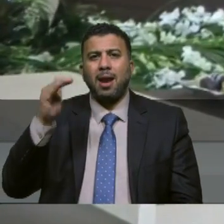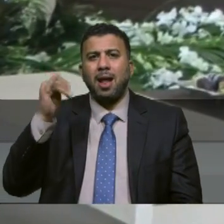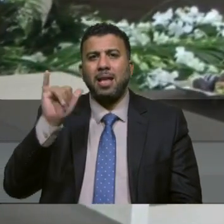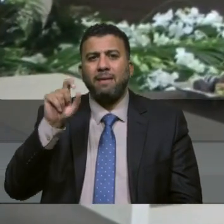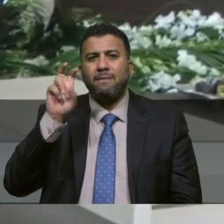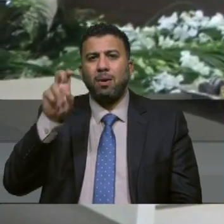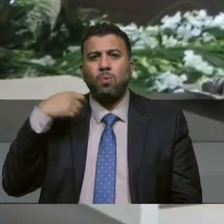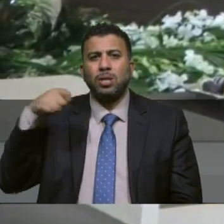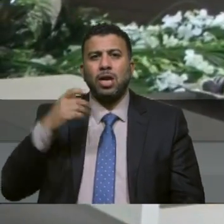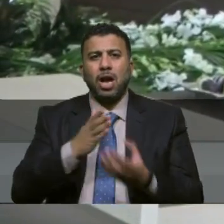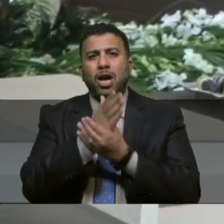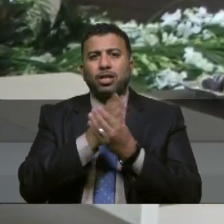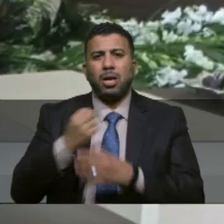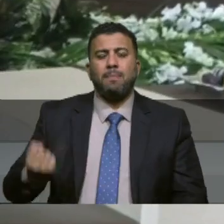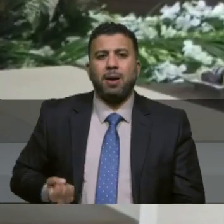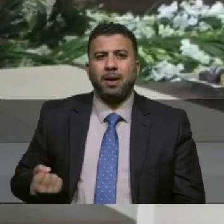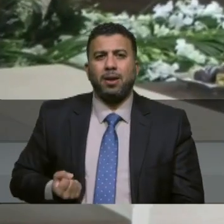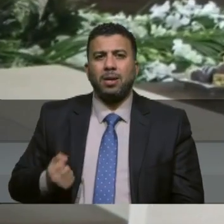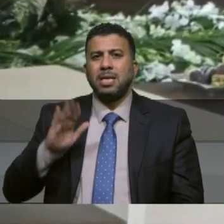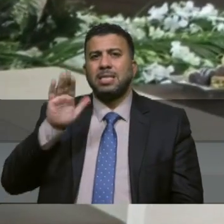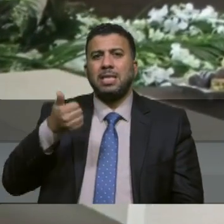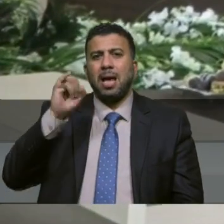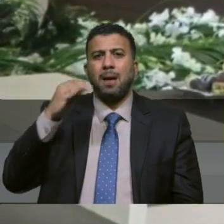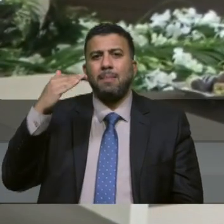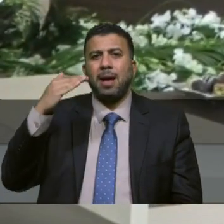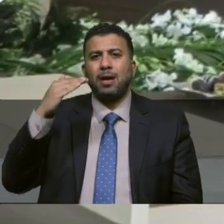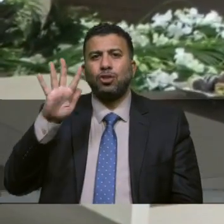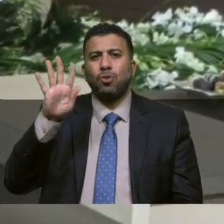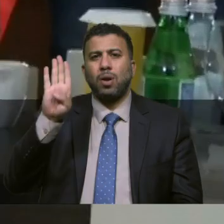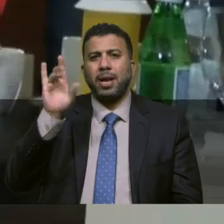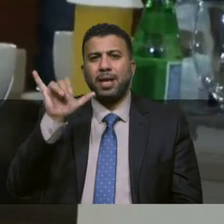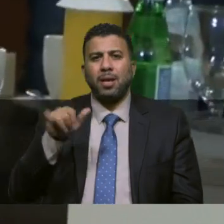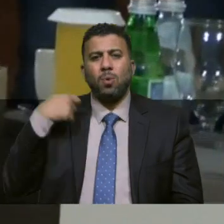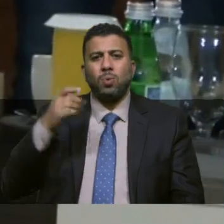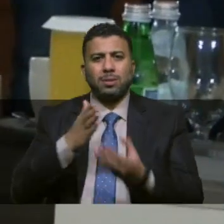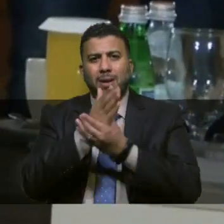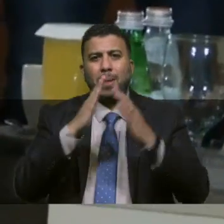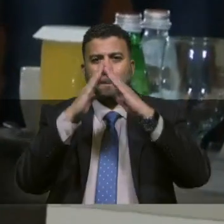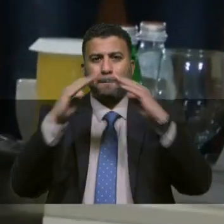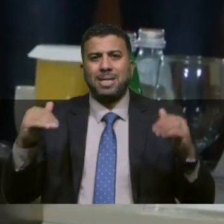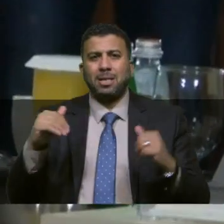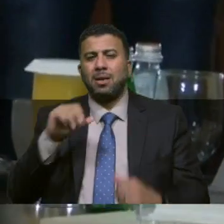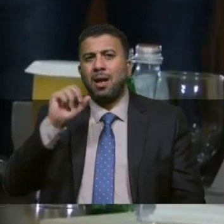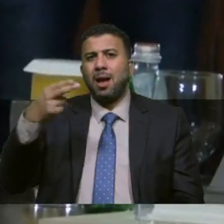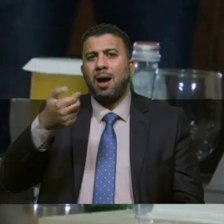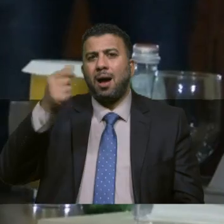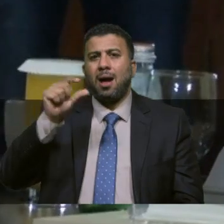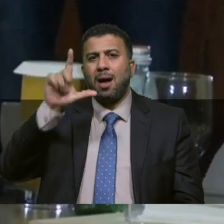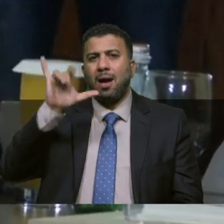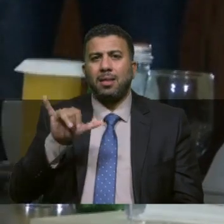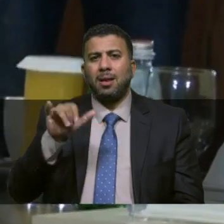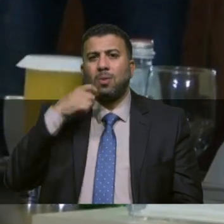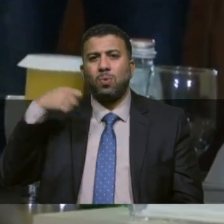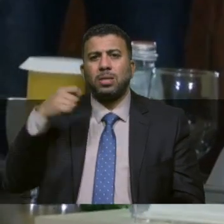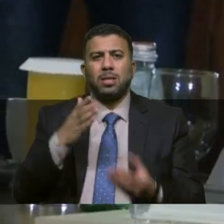خليفة وزير خارجية البحرين، ومعالي سامح شكري وزير خارجية مصر، ومعالي عادل بن أحمد الجبير